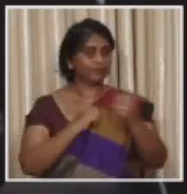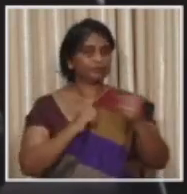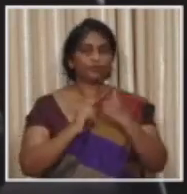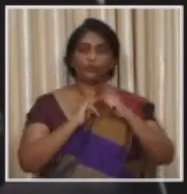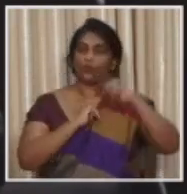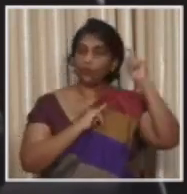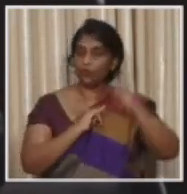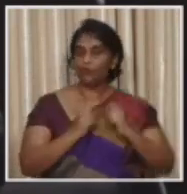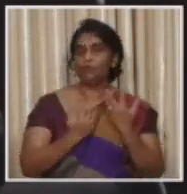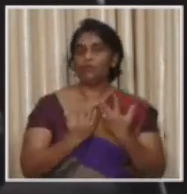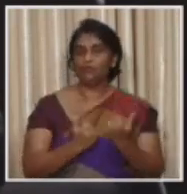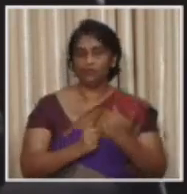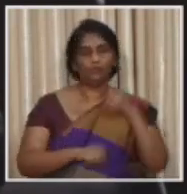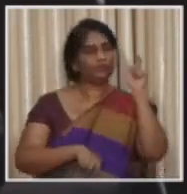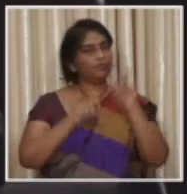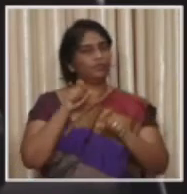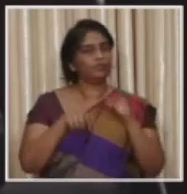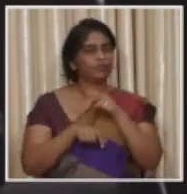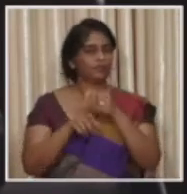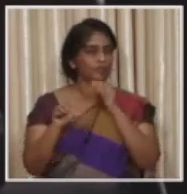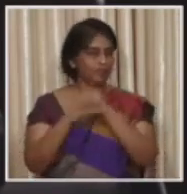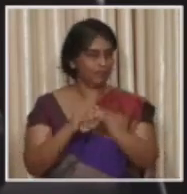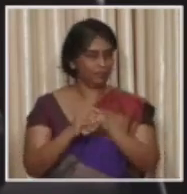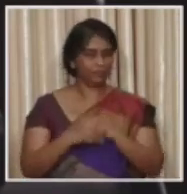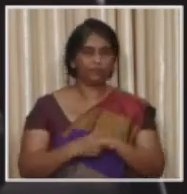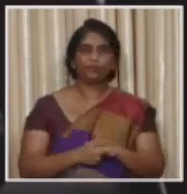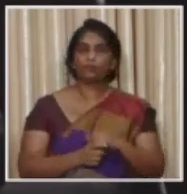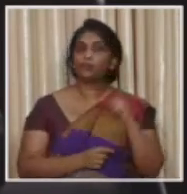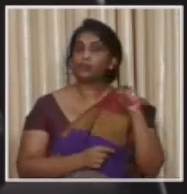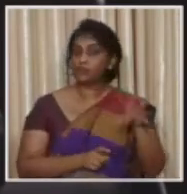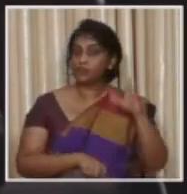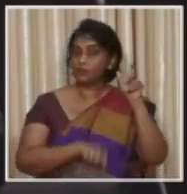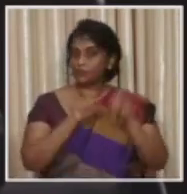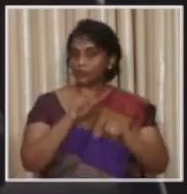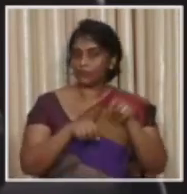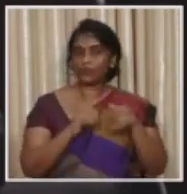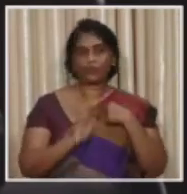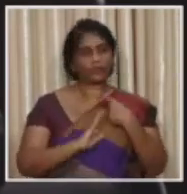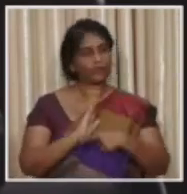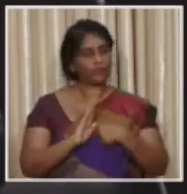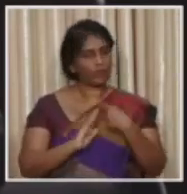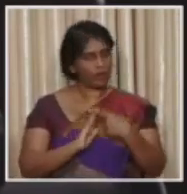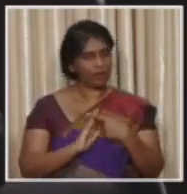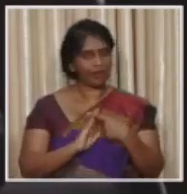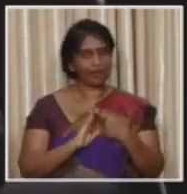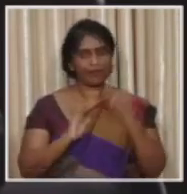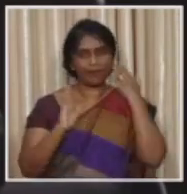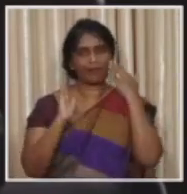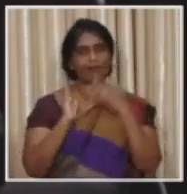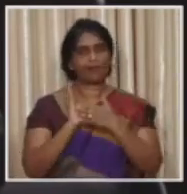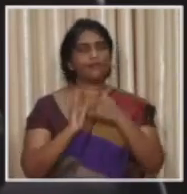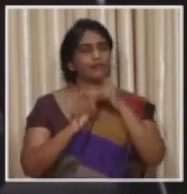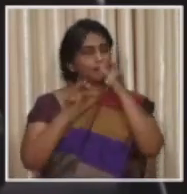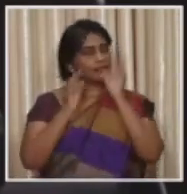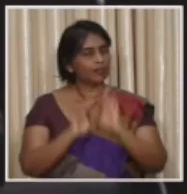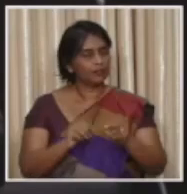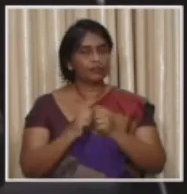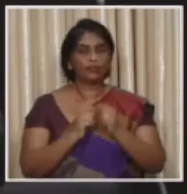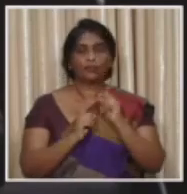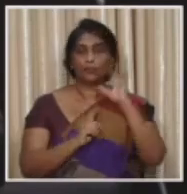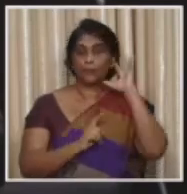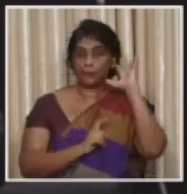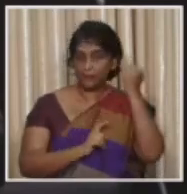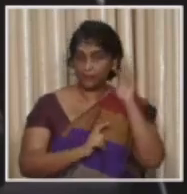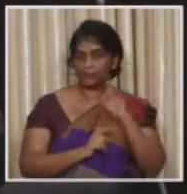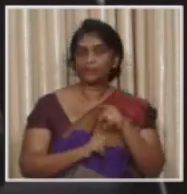උපාධිය අරගත්ත නිලධාරි තමයි එතන වාඩි වෙලා ඉන්නේ. හැබැයි මේ නිලධාරින්ගෙන් මේ රටට ඒ නිවැරදි ප්‍රතිඵලය